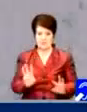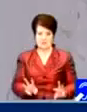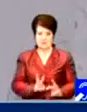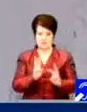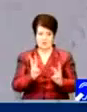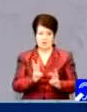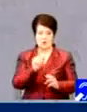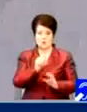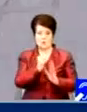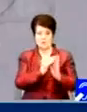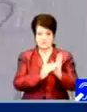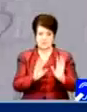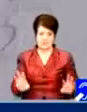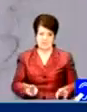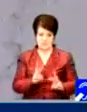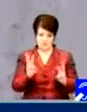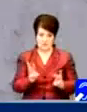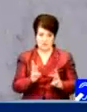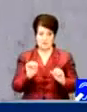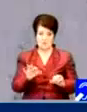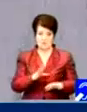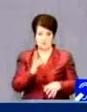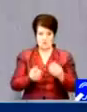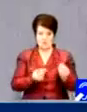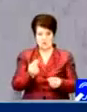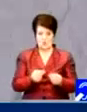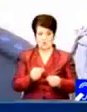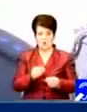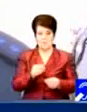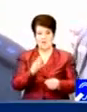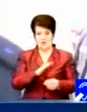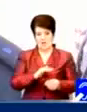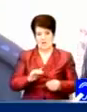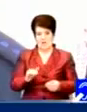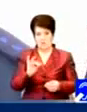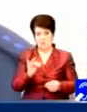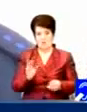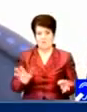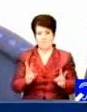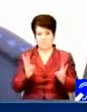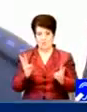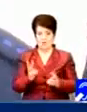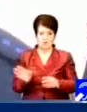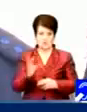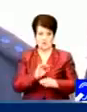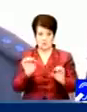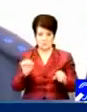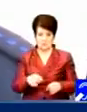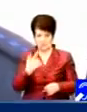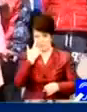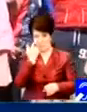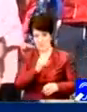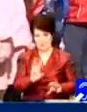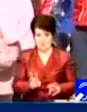După statistica incendiilor, sunt cazuri când incendiile se produc și din cauza jocului copiilor cu focul. Și noi încercăm să organizăm toate modalitățile de a preveni